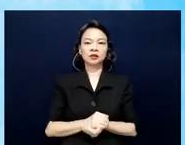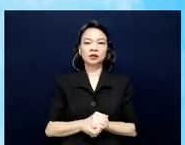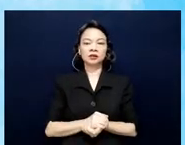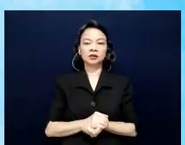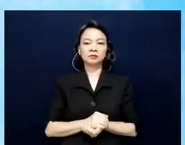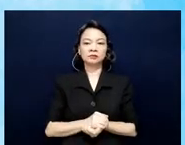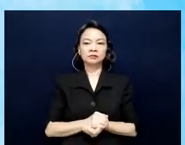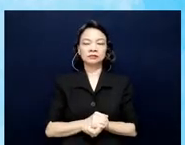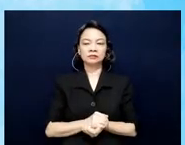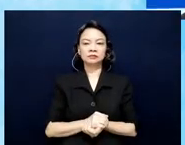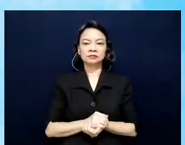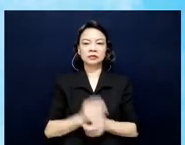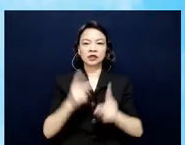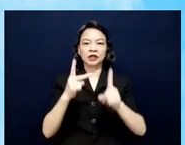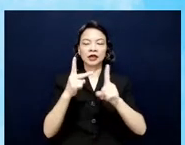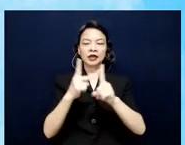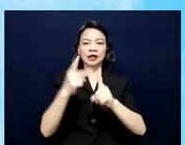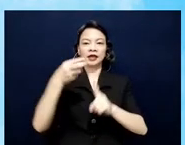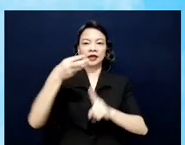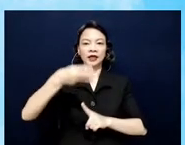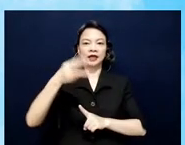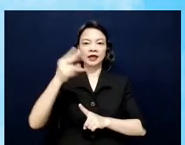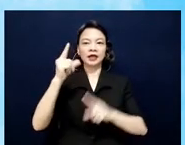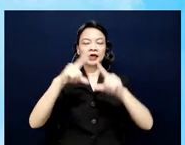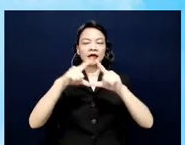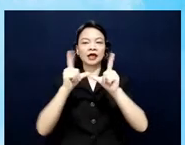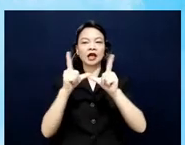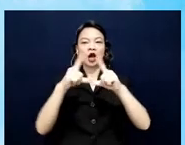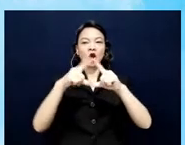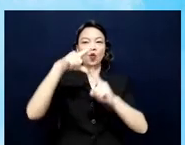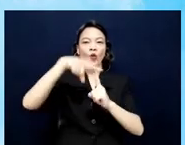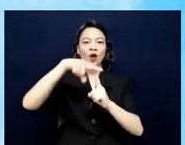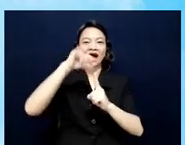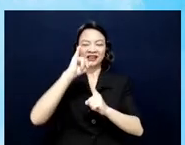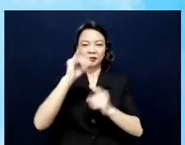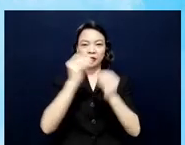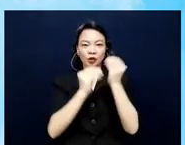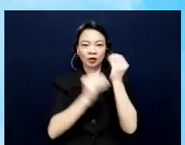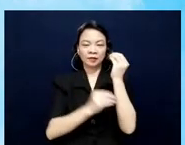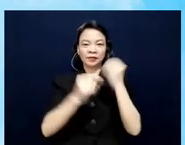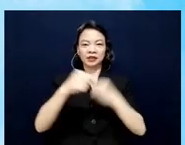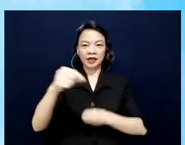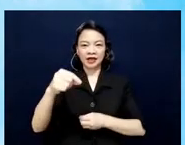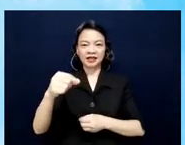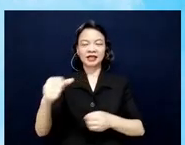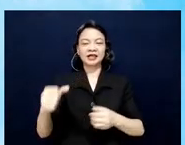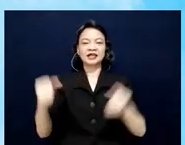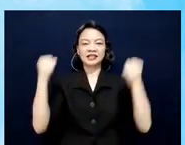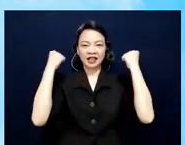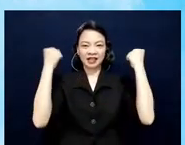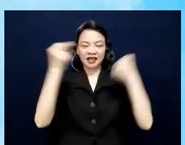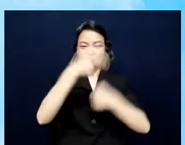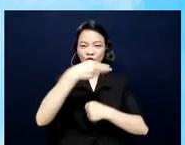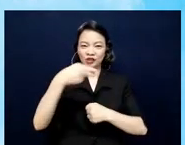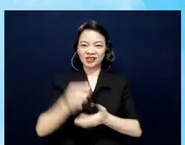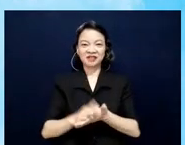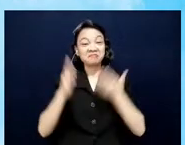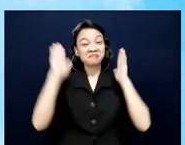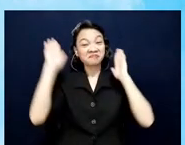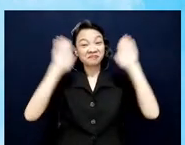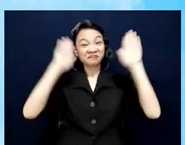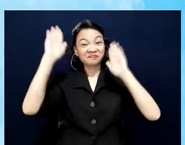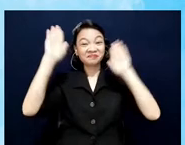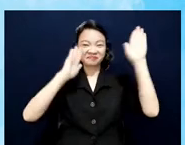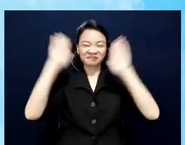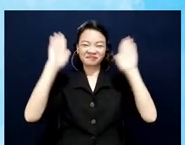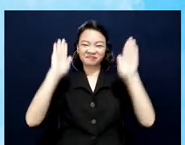Herawati MA, Ibu Dr. Anda Herawati MA yang merupakan perwakilan dari Kementerian Kesehatan. Bu Herawati, apa kabar?